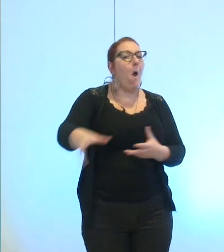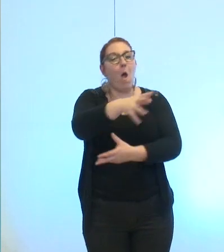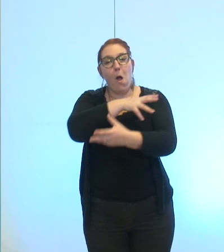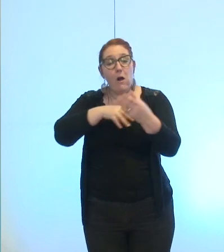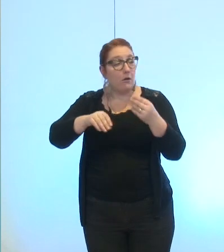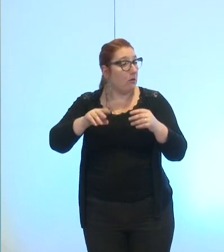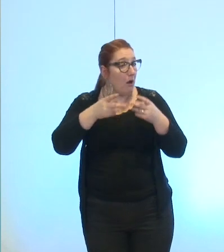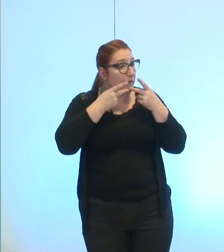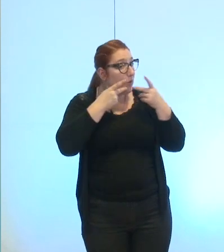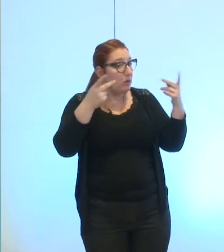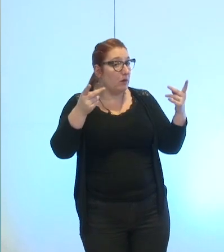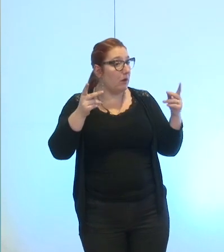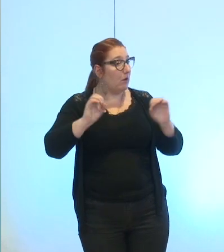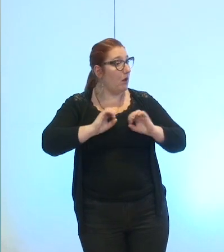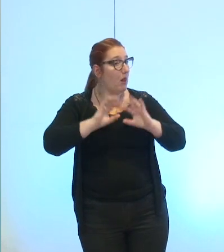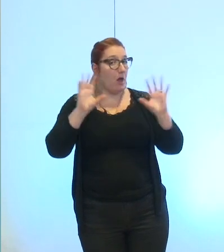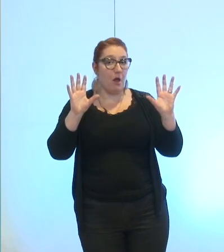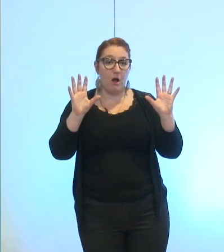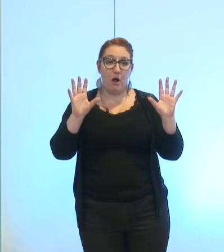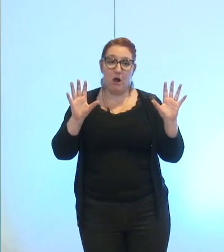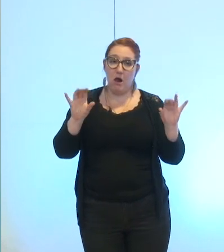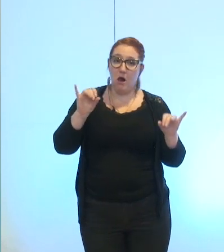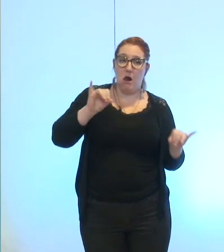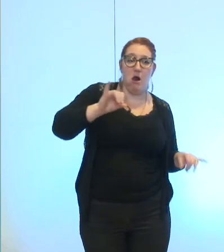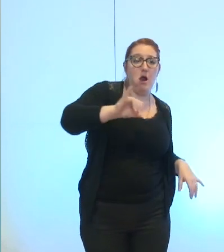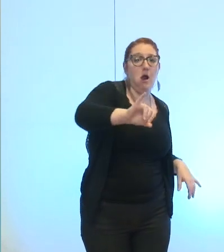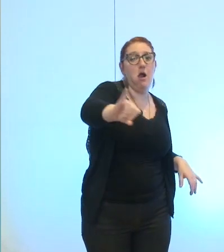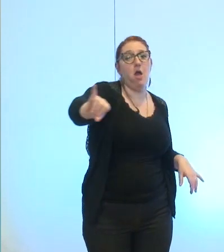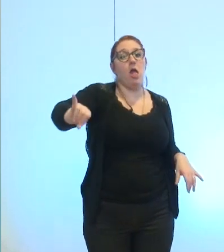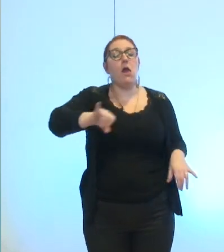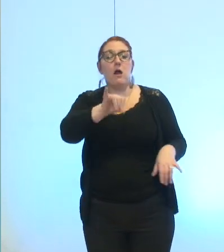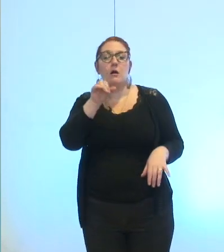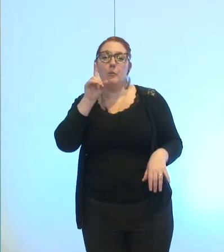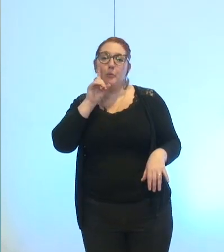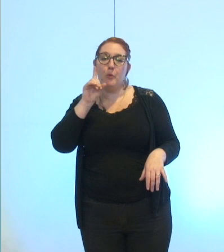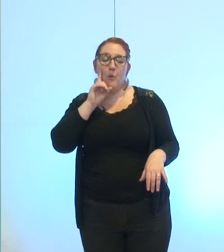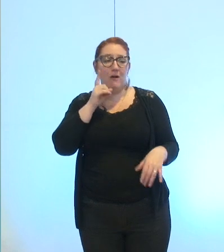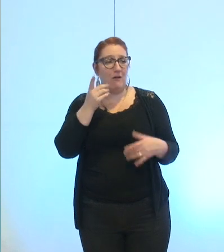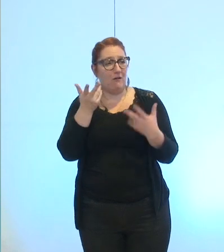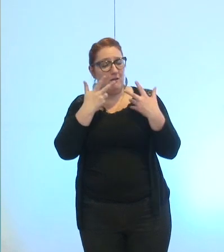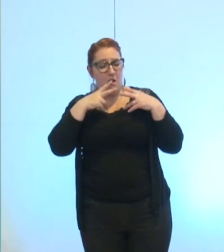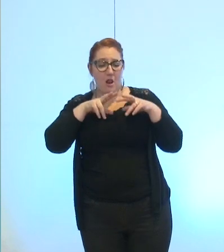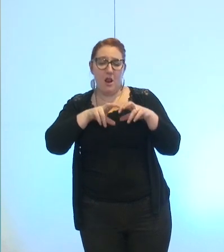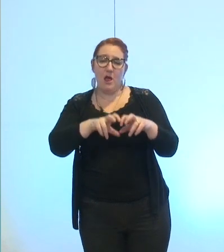les choses ainsi puisque l'analyse porte